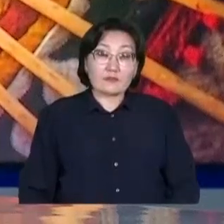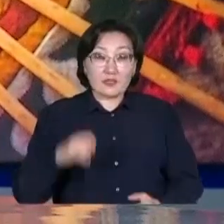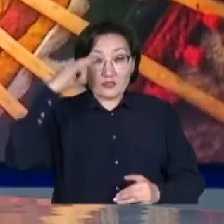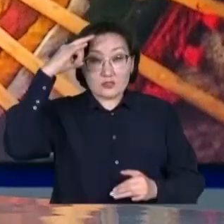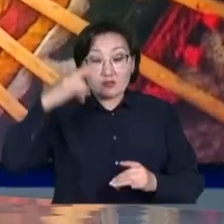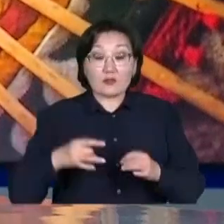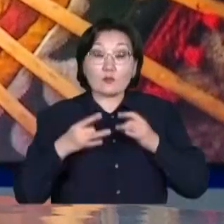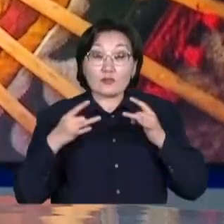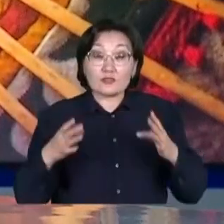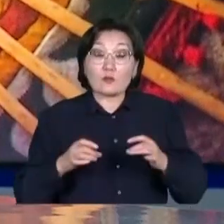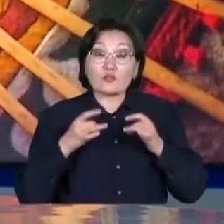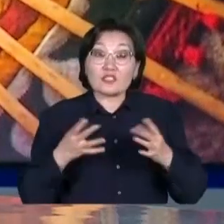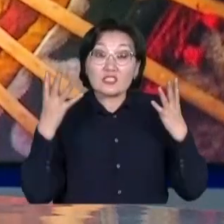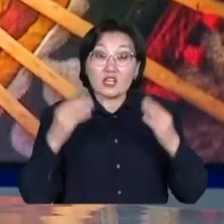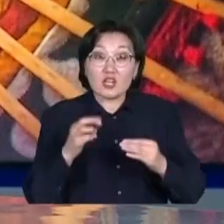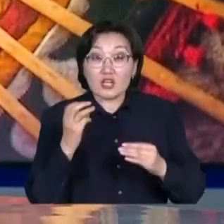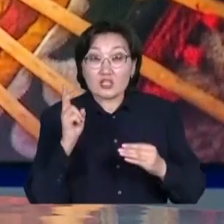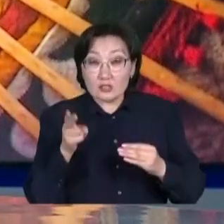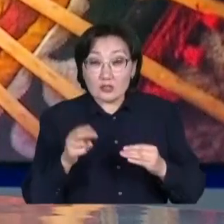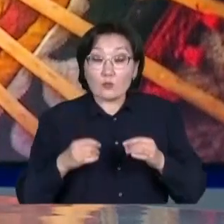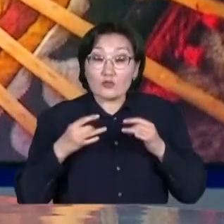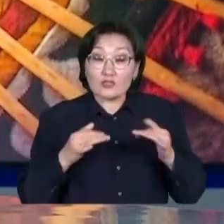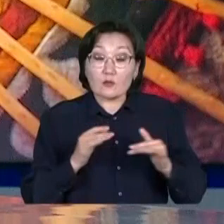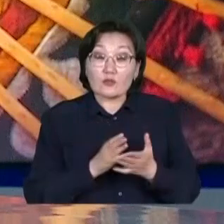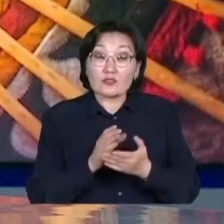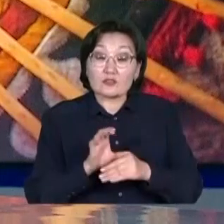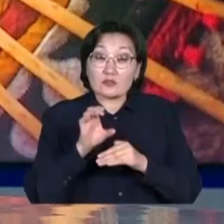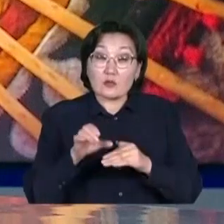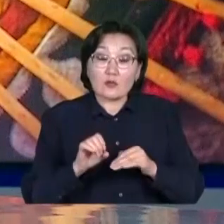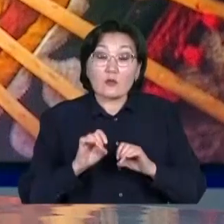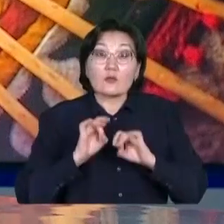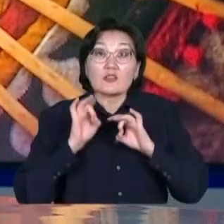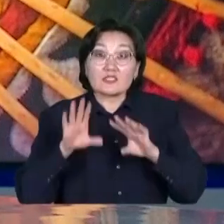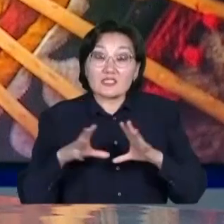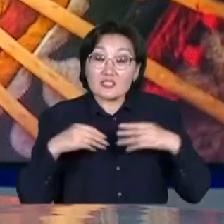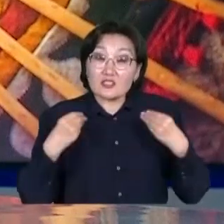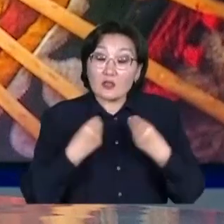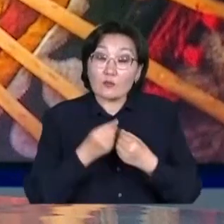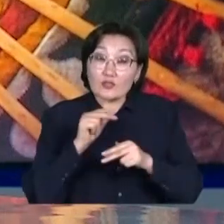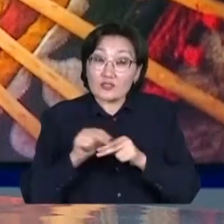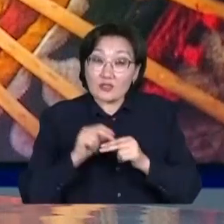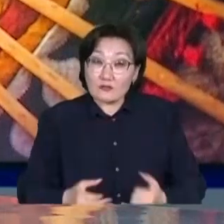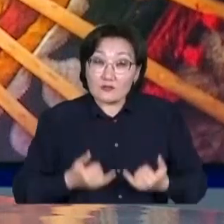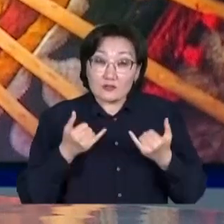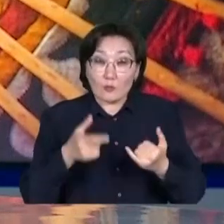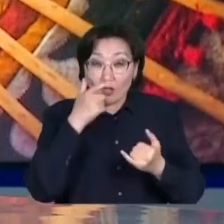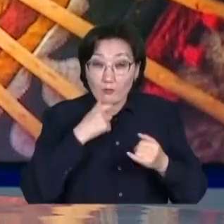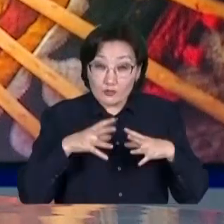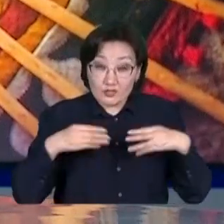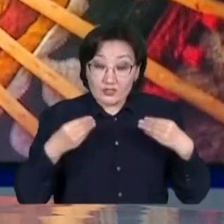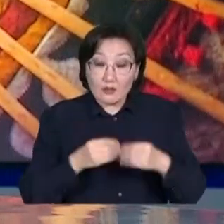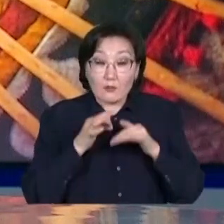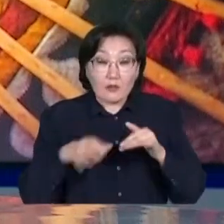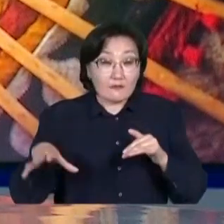В Казахстане торжественно отметили День Шанырака. Мероприятия, направленные на популяризацию семейных ценностей и чествование образцовых семей, прошли